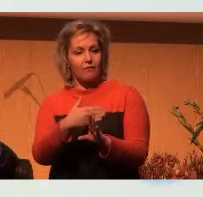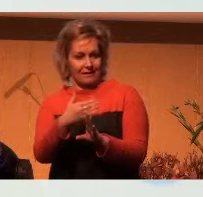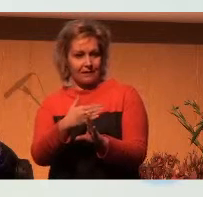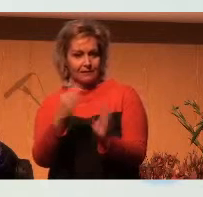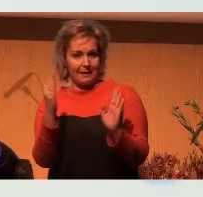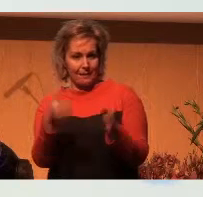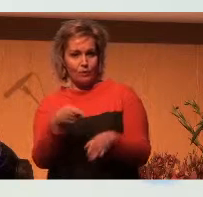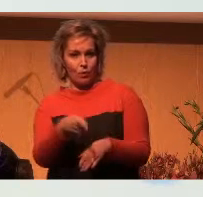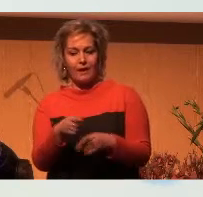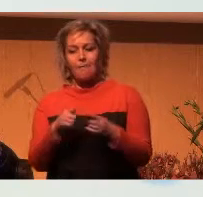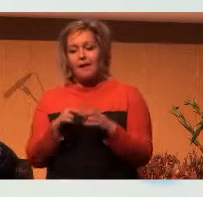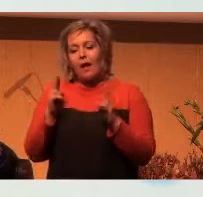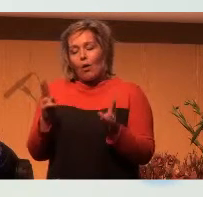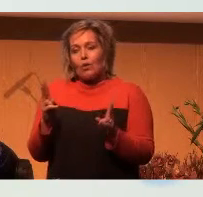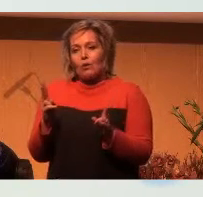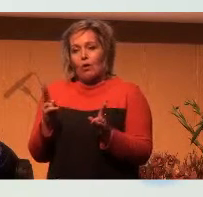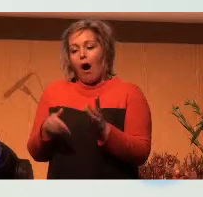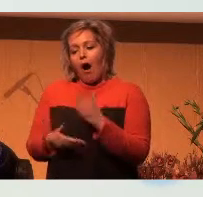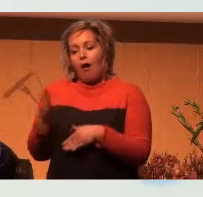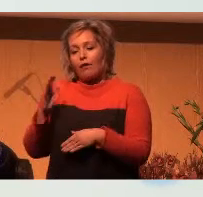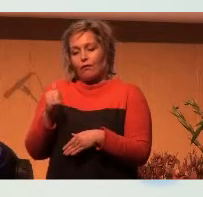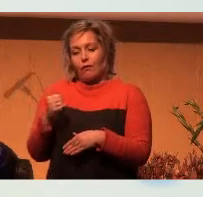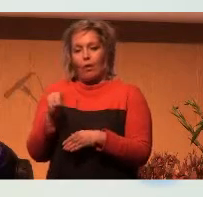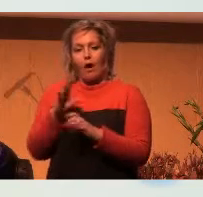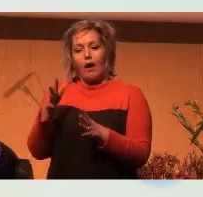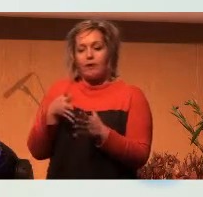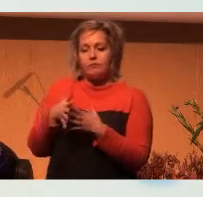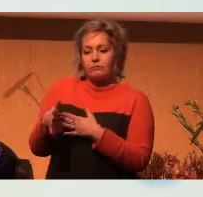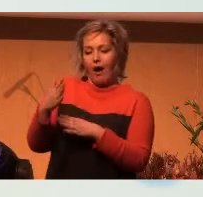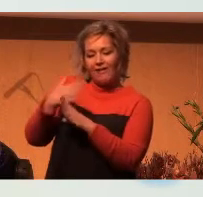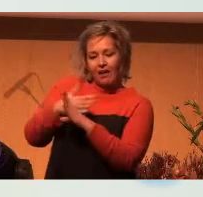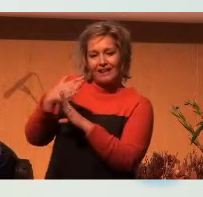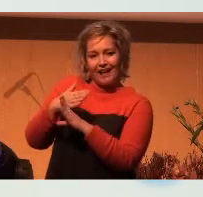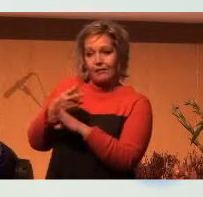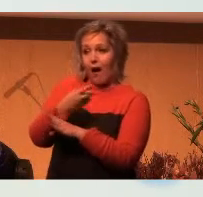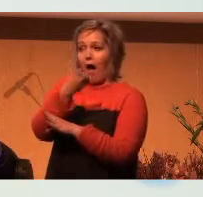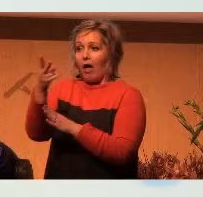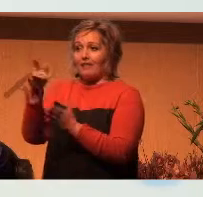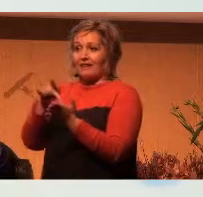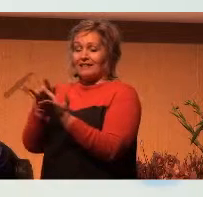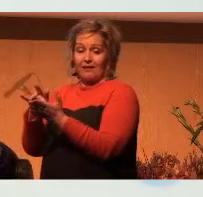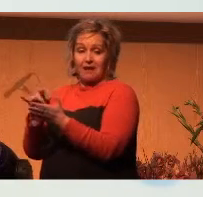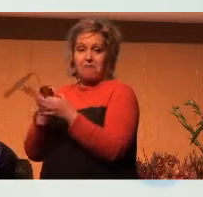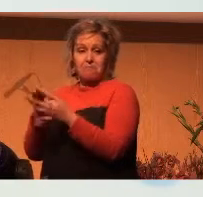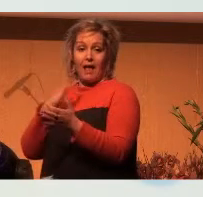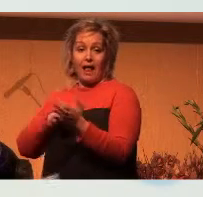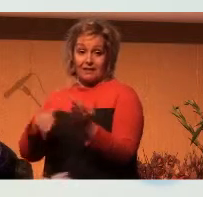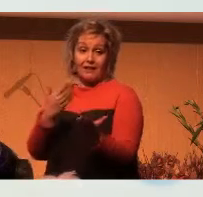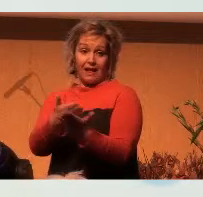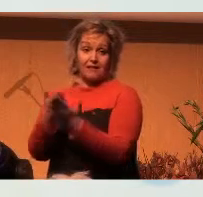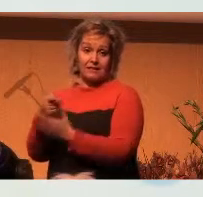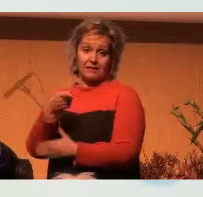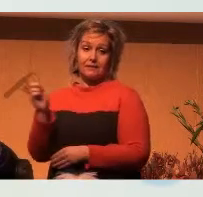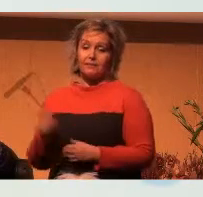kvalitetsdimensjon. Men det er også avgjørende for å få til kvalitet andre steder i helsetjenesten.